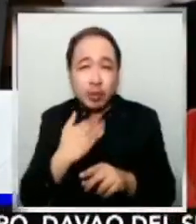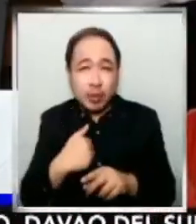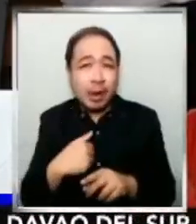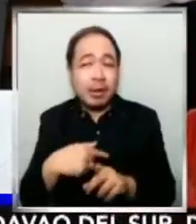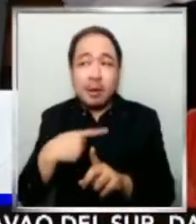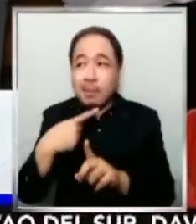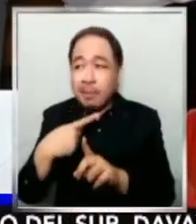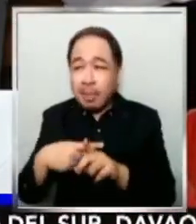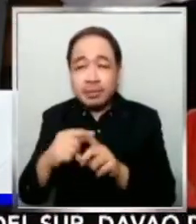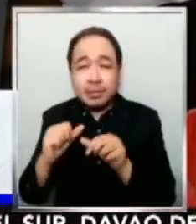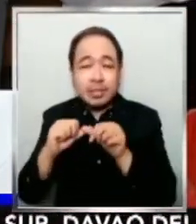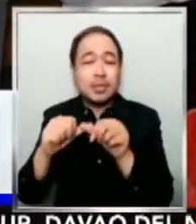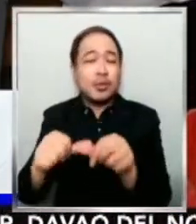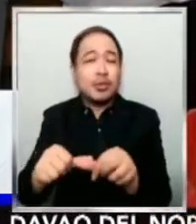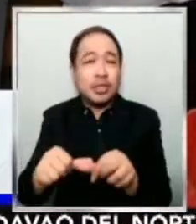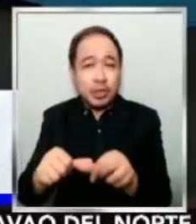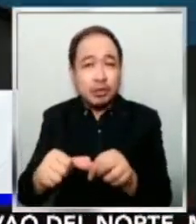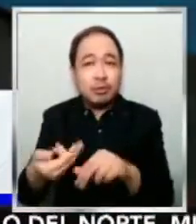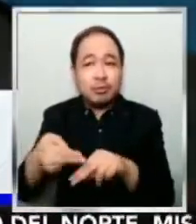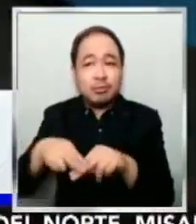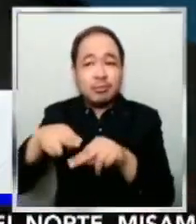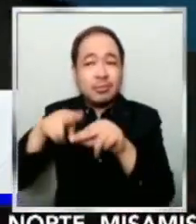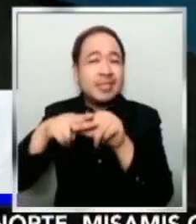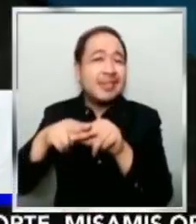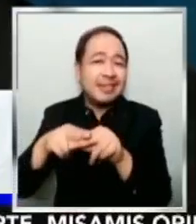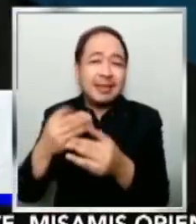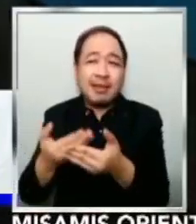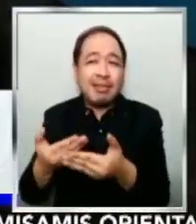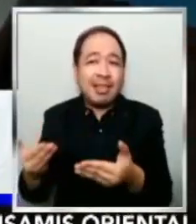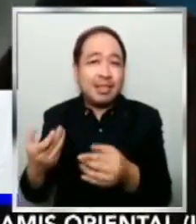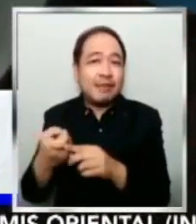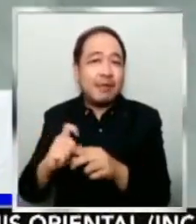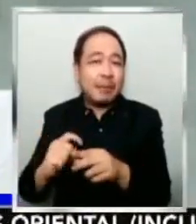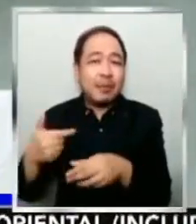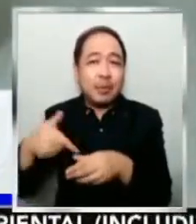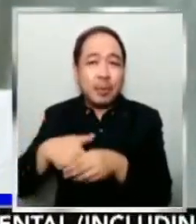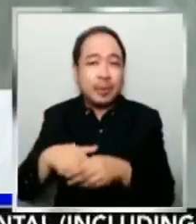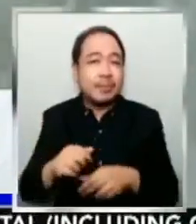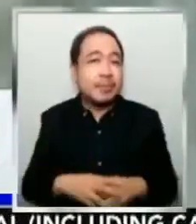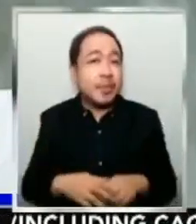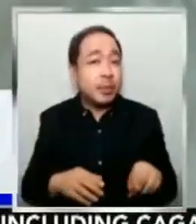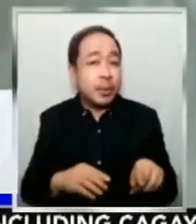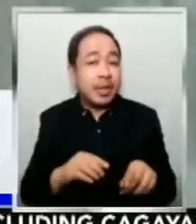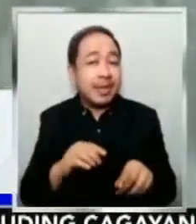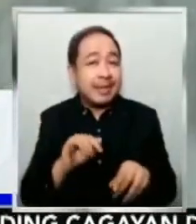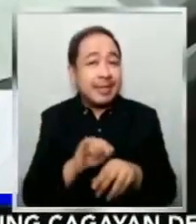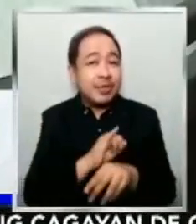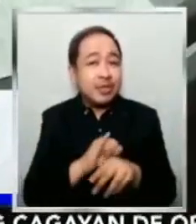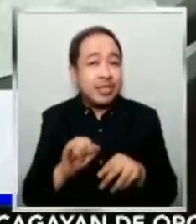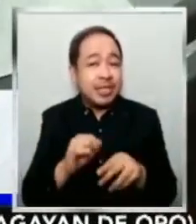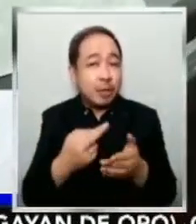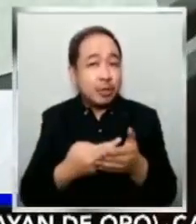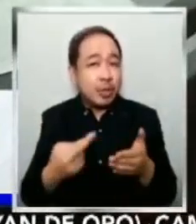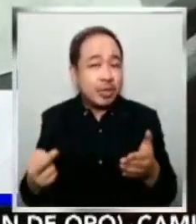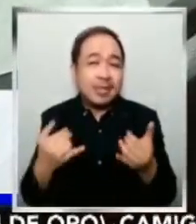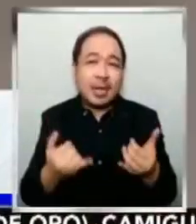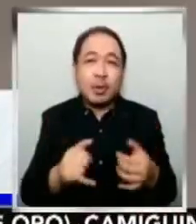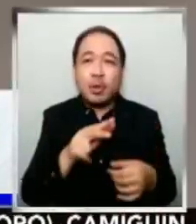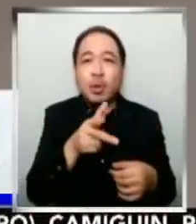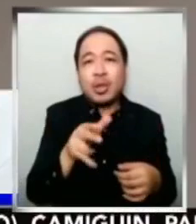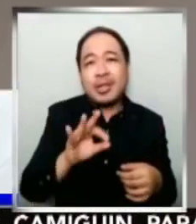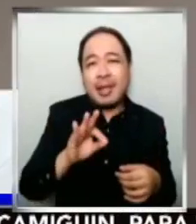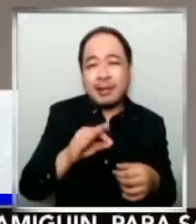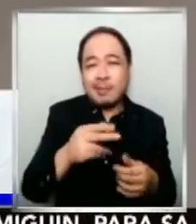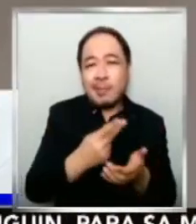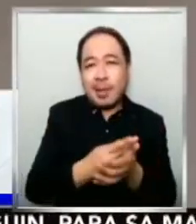pagtaas ng presyo ng produktong petrolyo. Ayon sa industry sources, 39 pesos kada kilo na ang karaniwang presyo ng harina